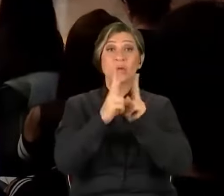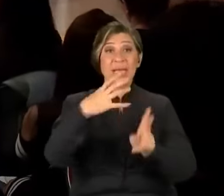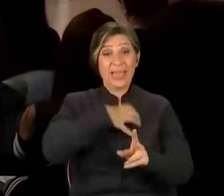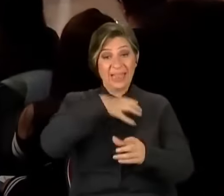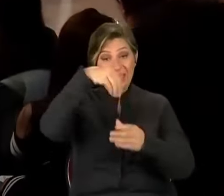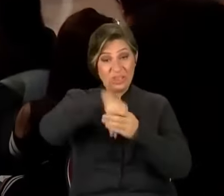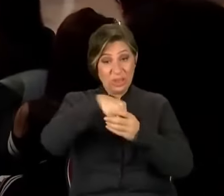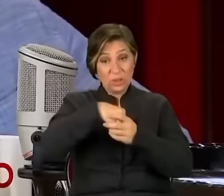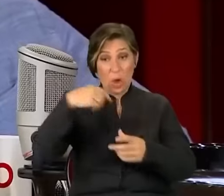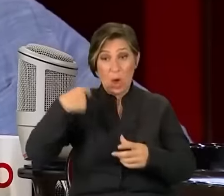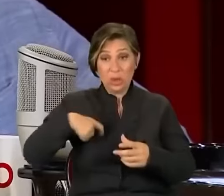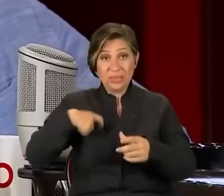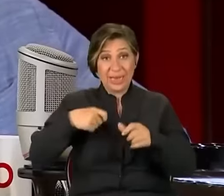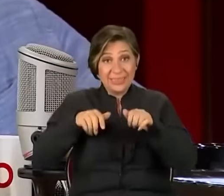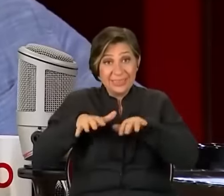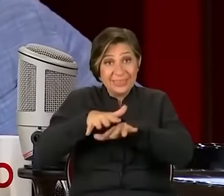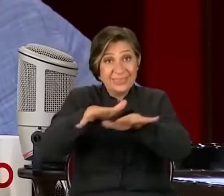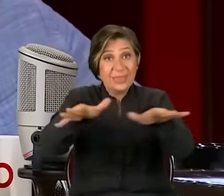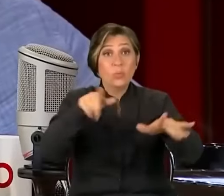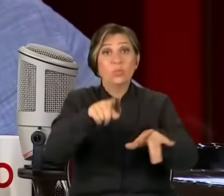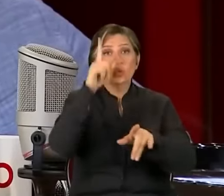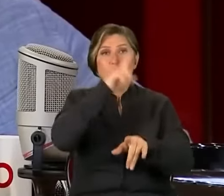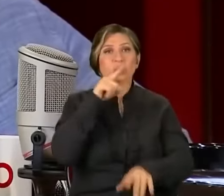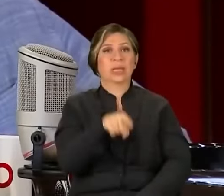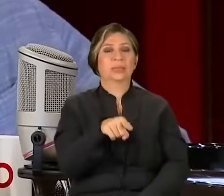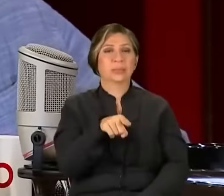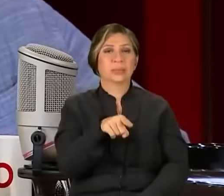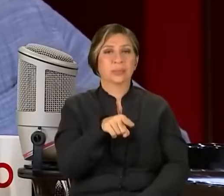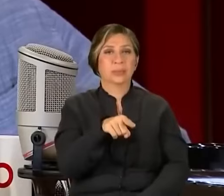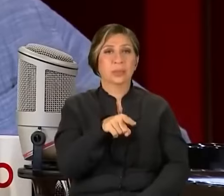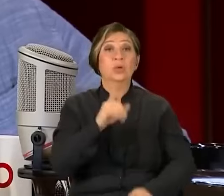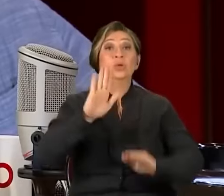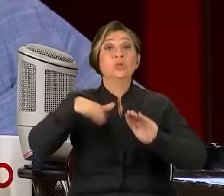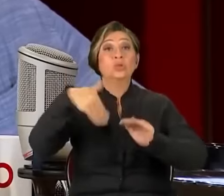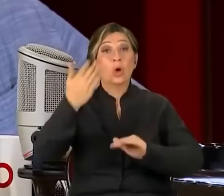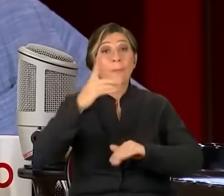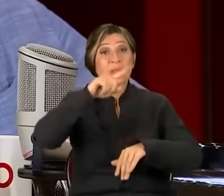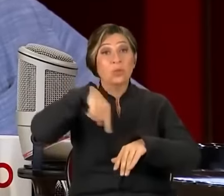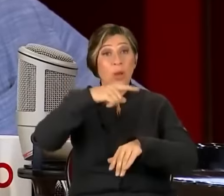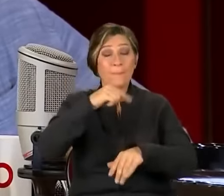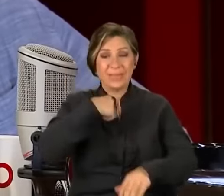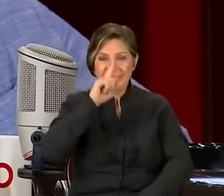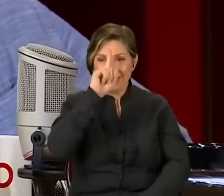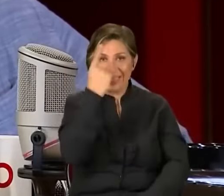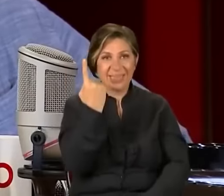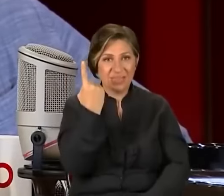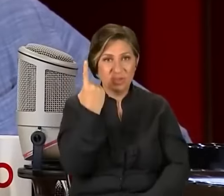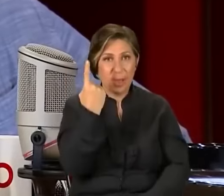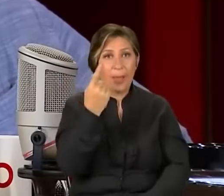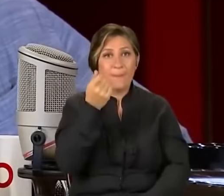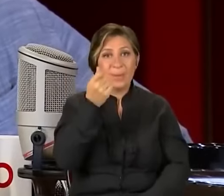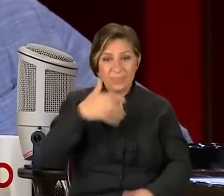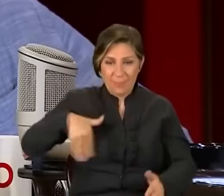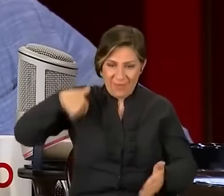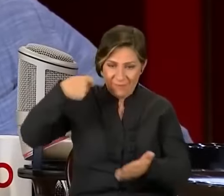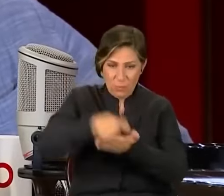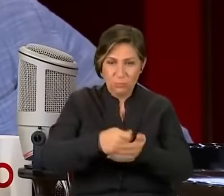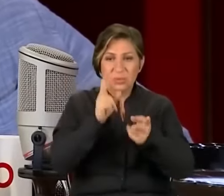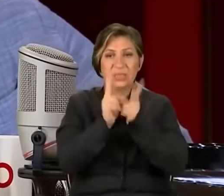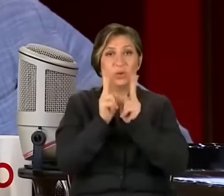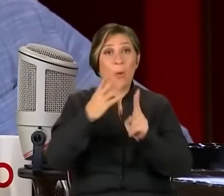kendi içerisindeki özerk yapısı zaten bu sebepten dolayıydı. Daha sonra bir dönem ben sadece parasını ben veriyorum